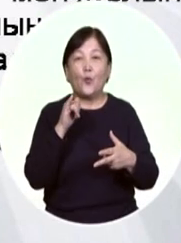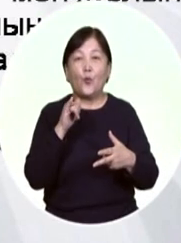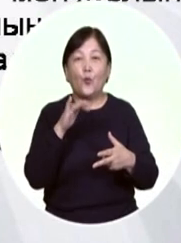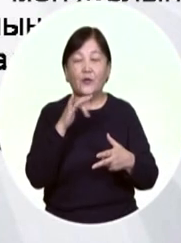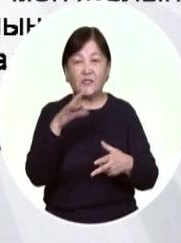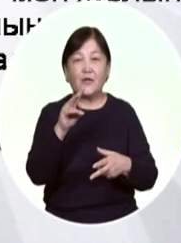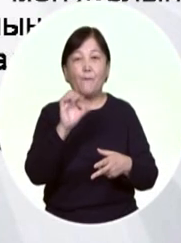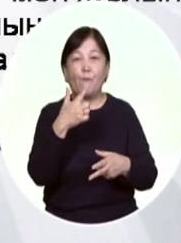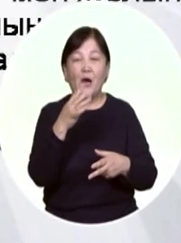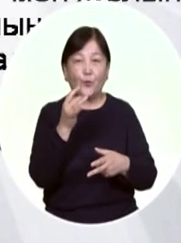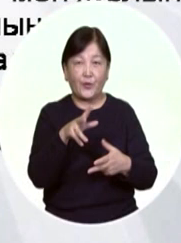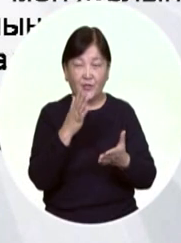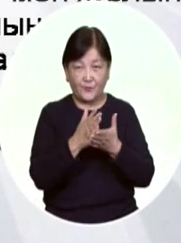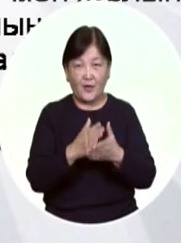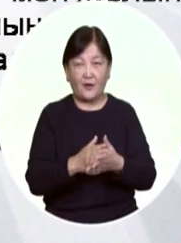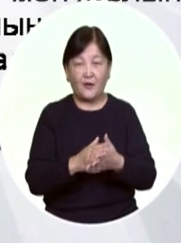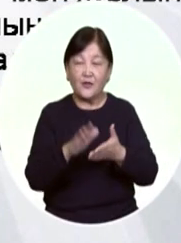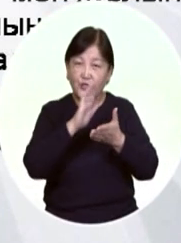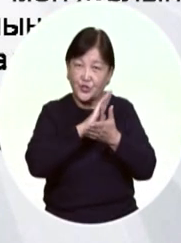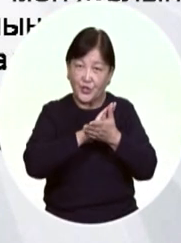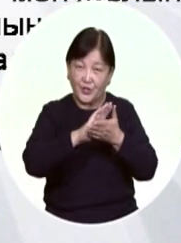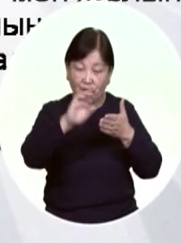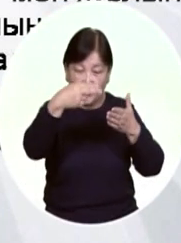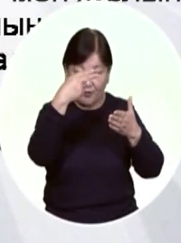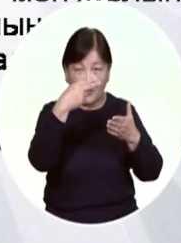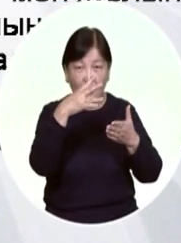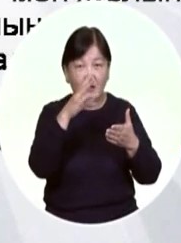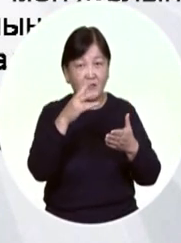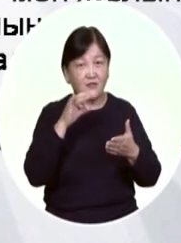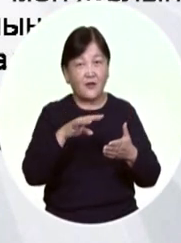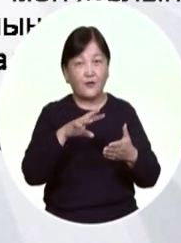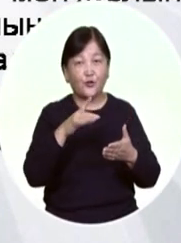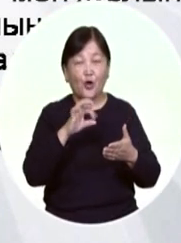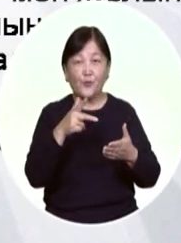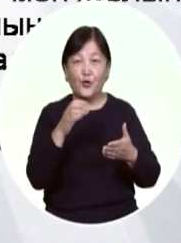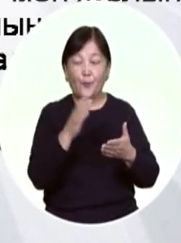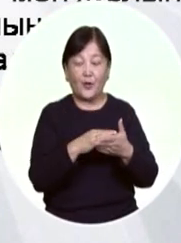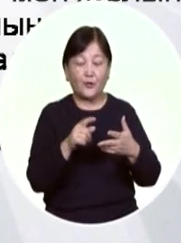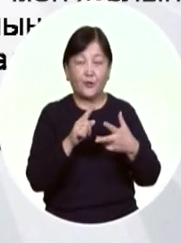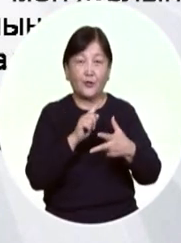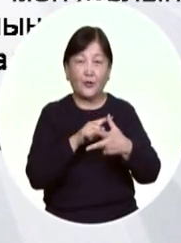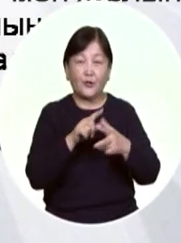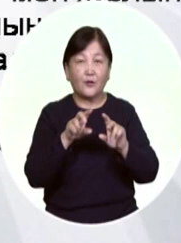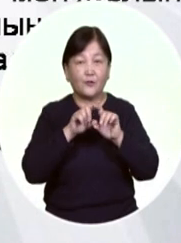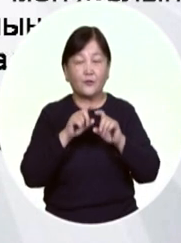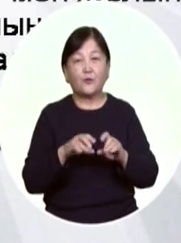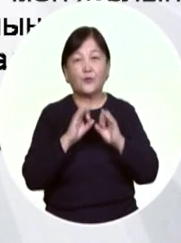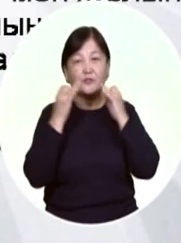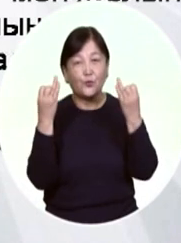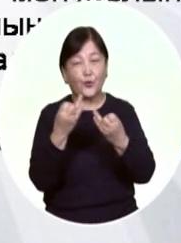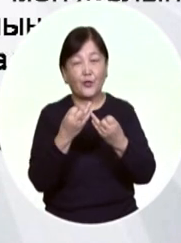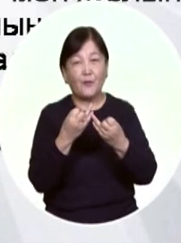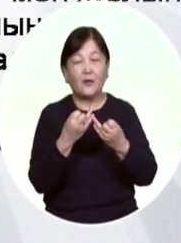томьёо энд бидний одоо шинээр авч үзэх нэр томьёо байна. Улсын бага хурал бол улсын хурлын чөлөө цагт